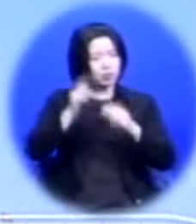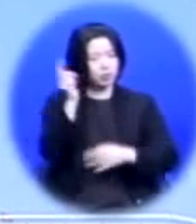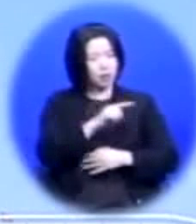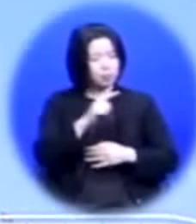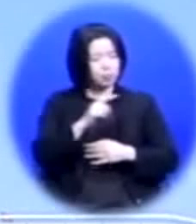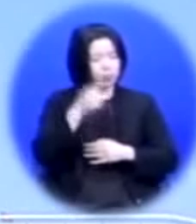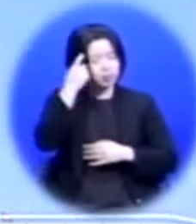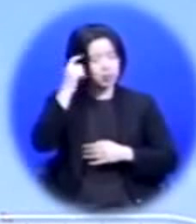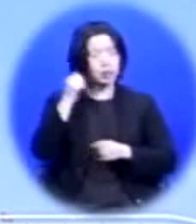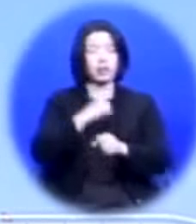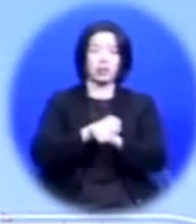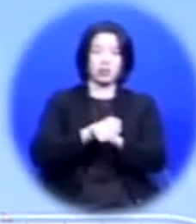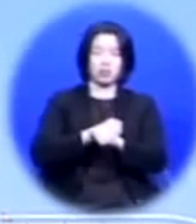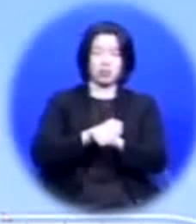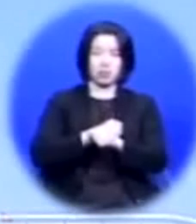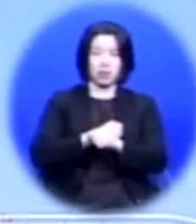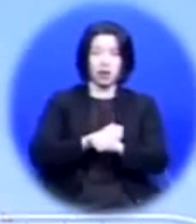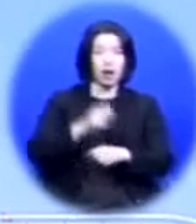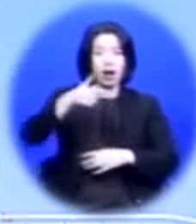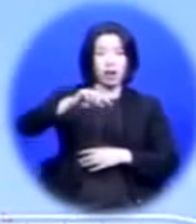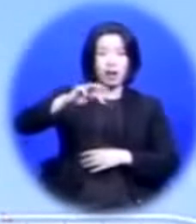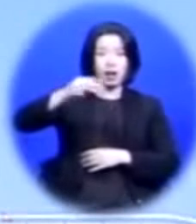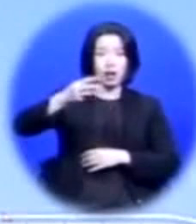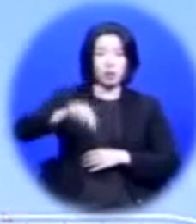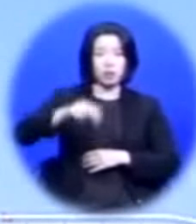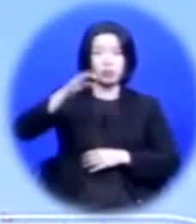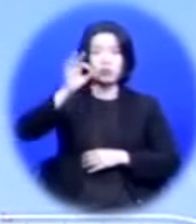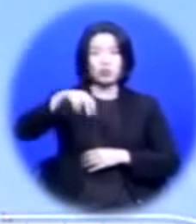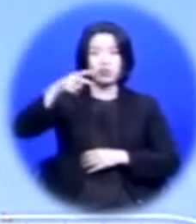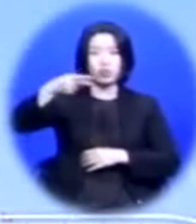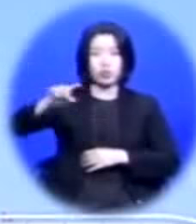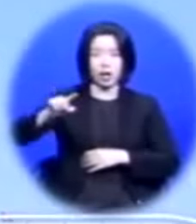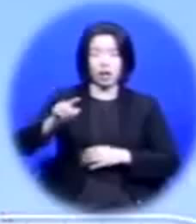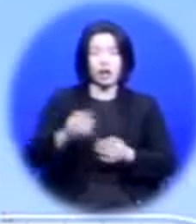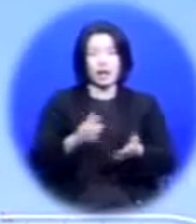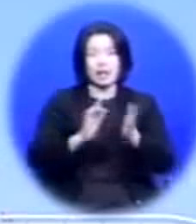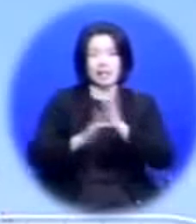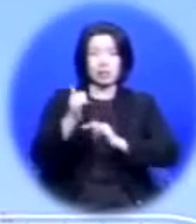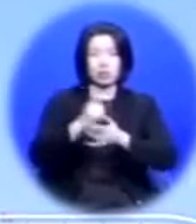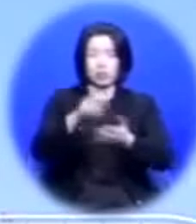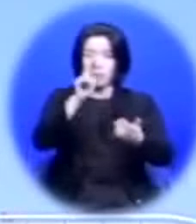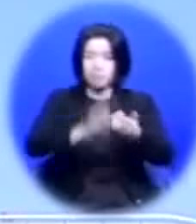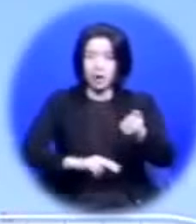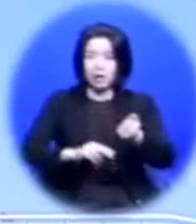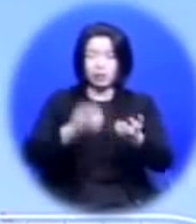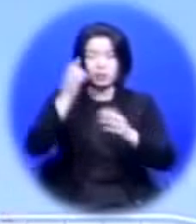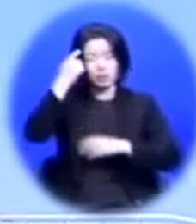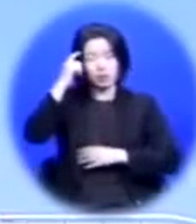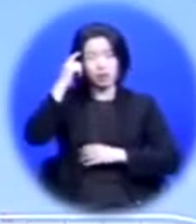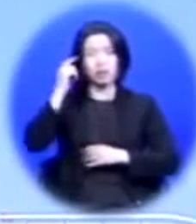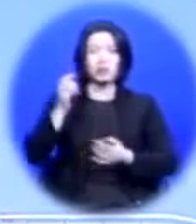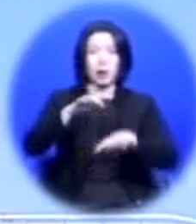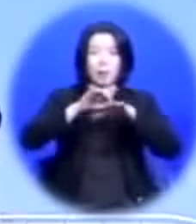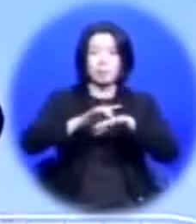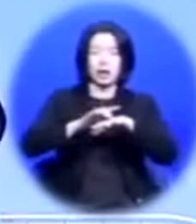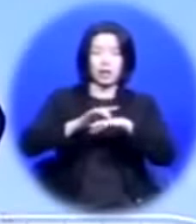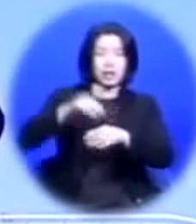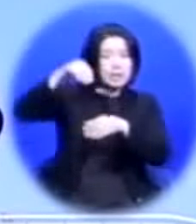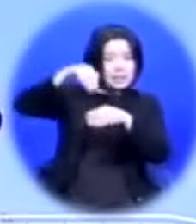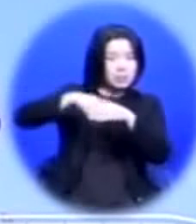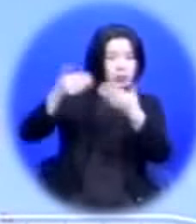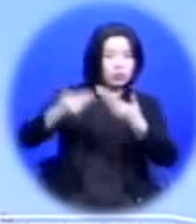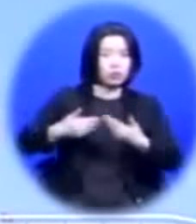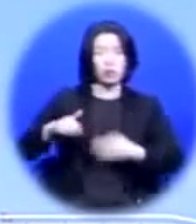거 가는 유다가 예수님을 팔려는 생각을 마귀가 집어넣어 줄 때 그걸